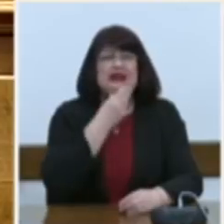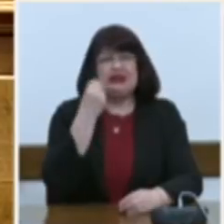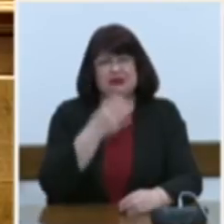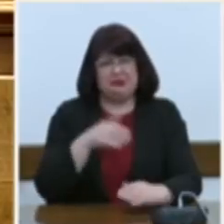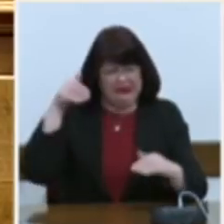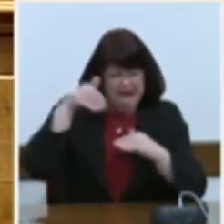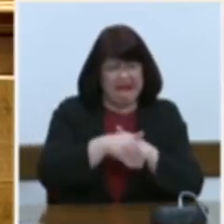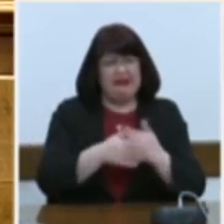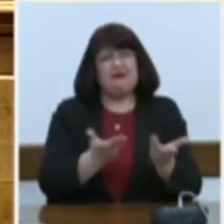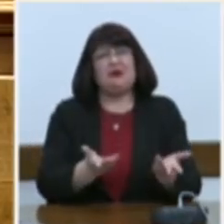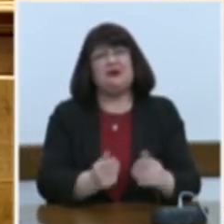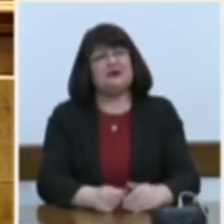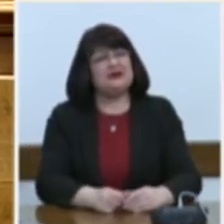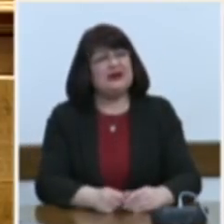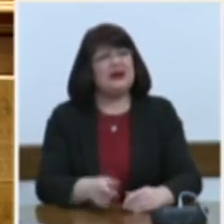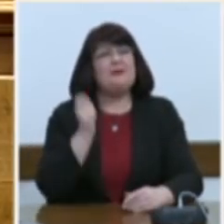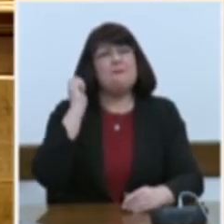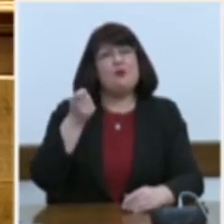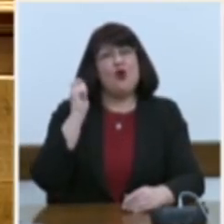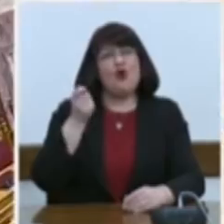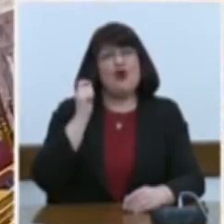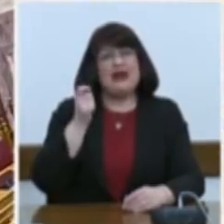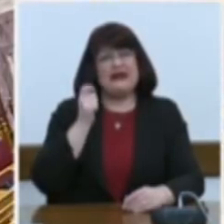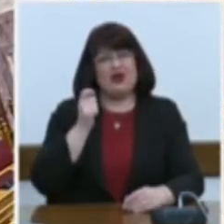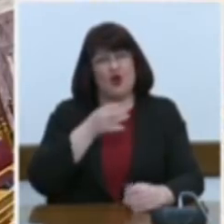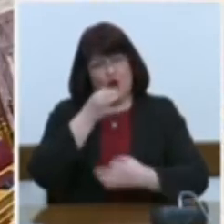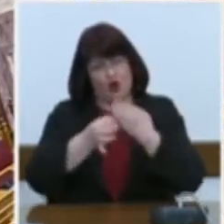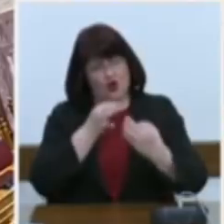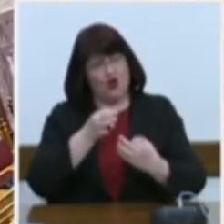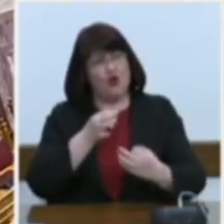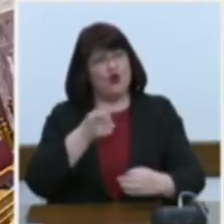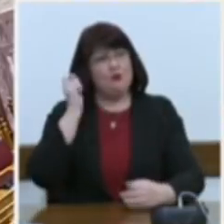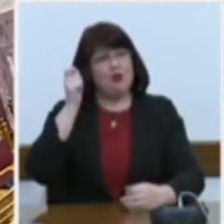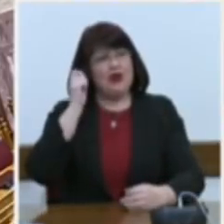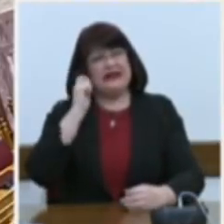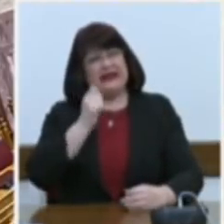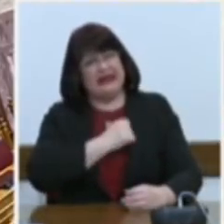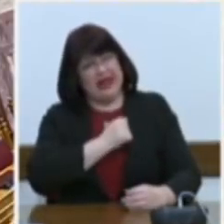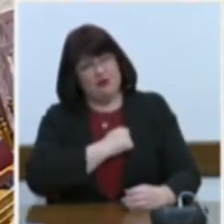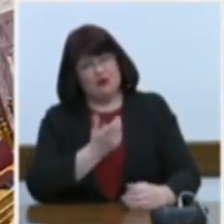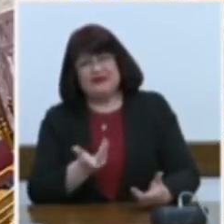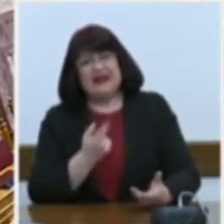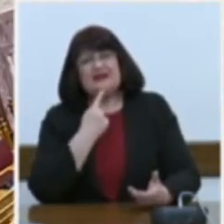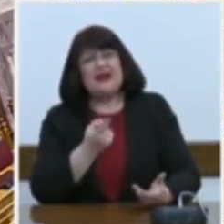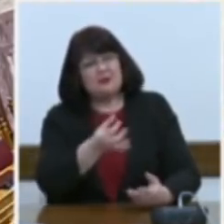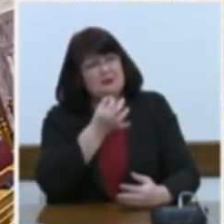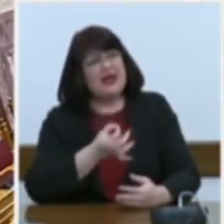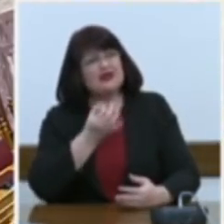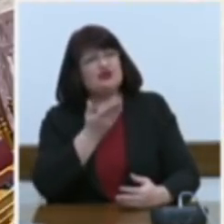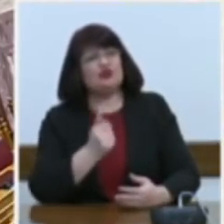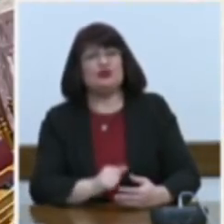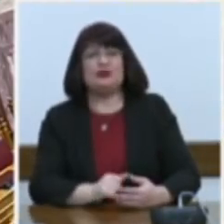κατήφορο, μήπως πολιτικό λόγο και άποψη? Πείτε μας πώς τα χαρακτηρίζετε. Αν δεν τα